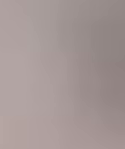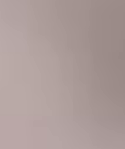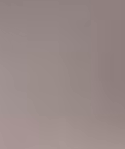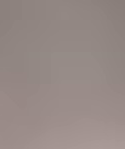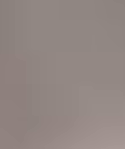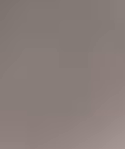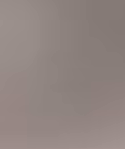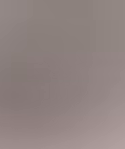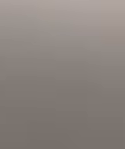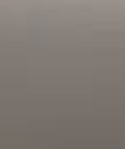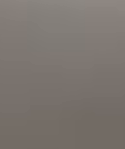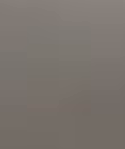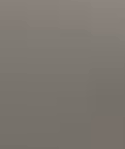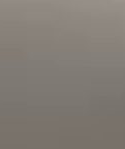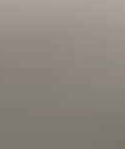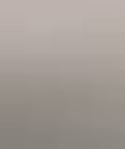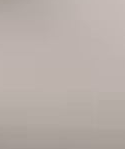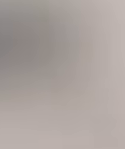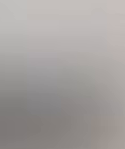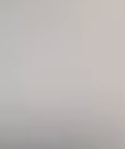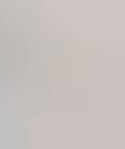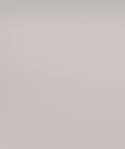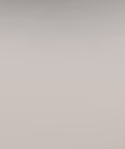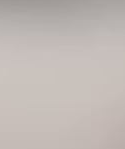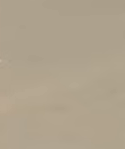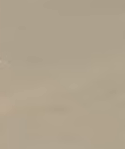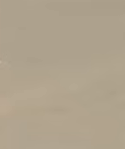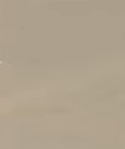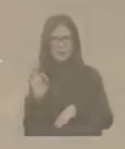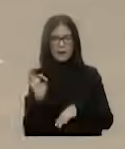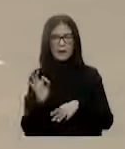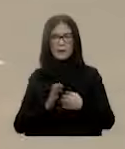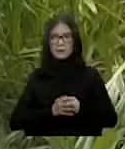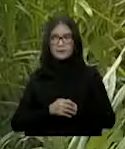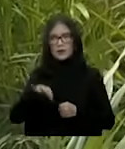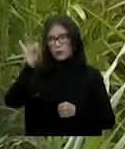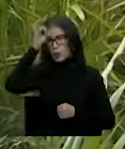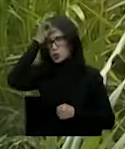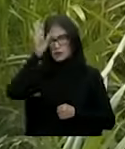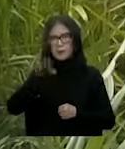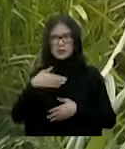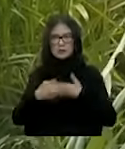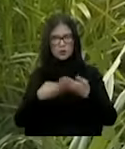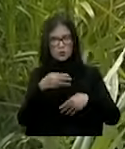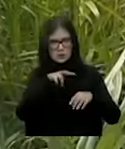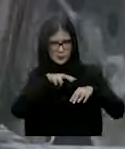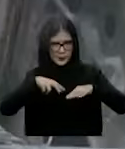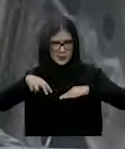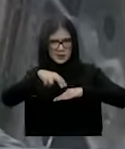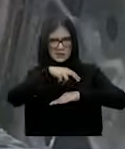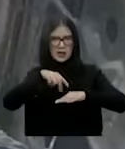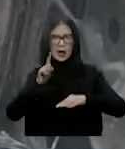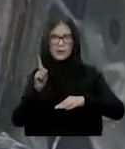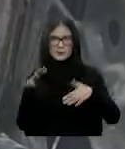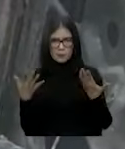bakar di bagian kaki, tak ada korban jiwa dari peristiwa ini. Polisi masih mendalami penyebab pasti kebakaran. Sejauh ini